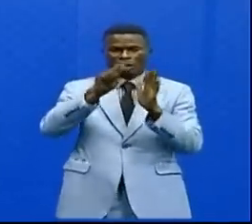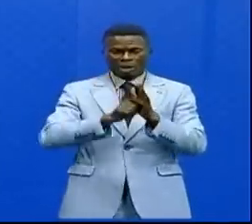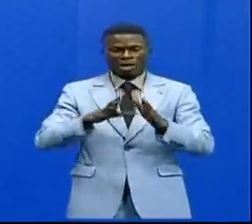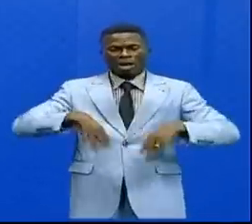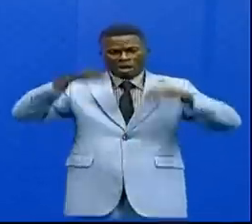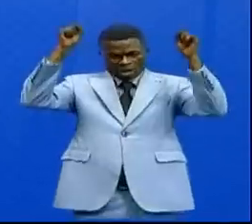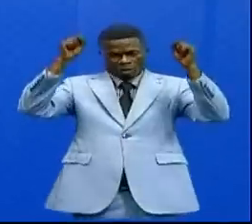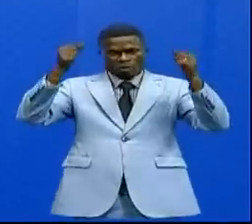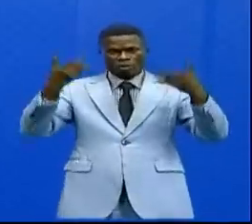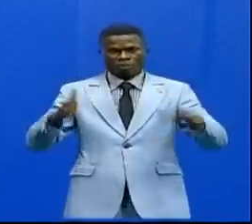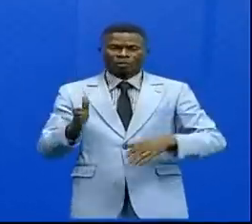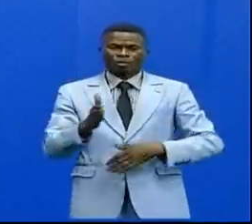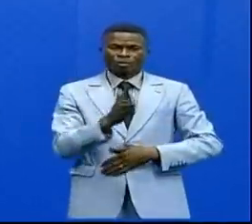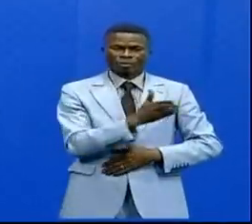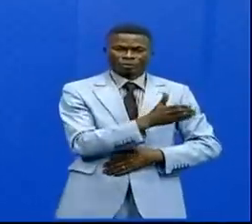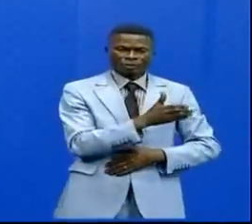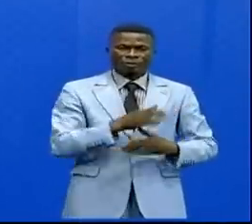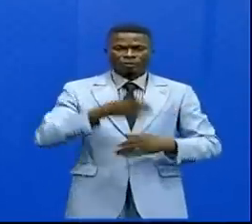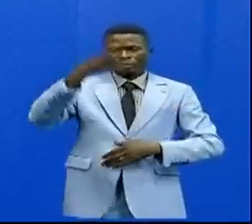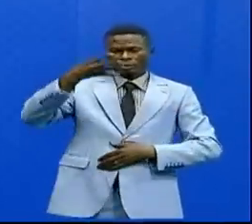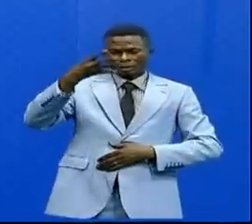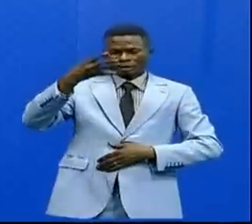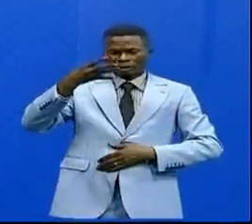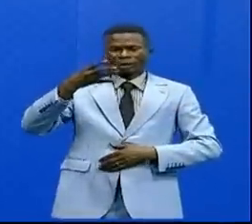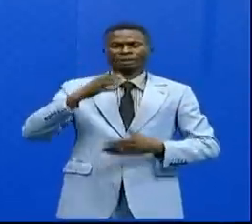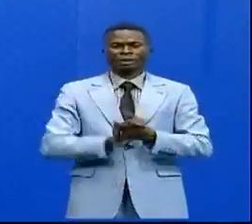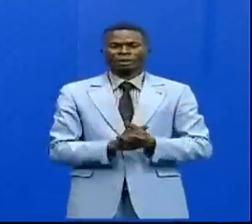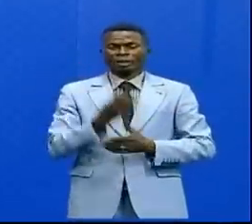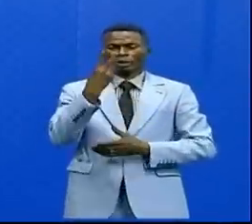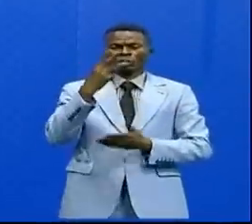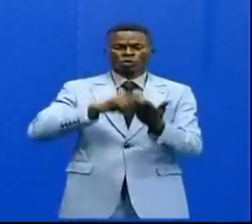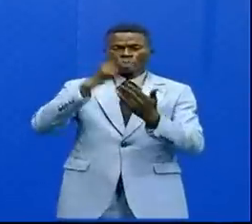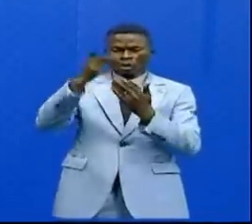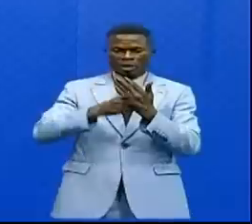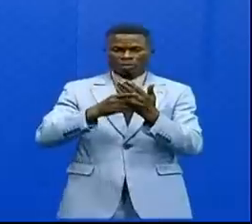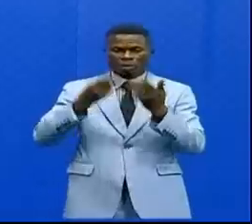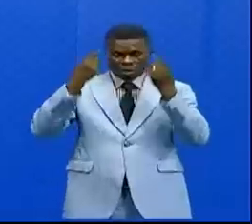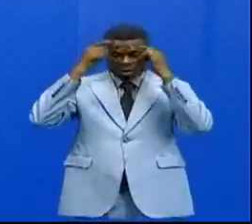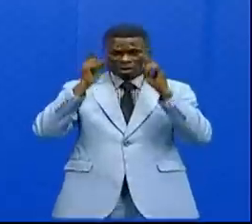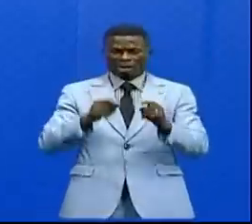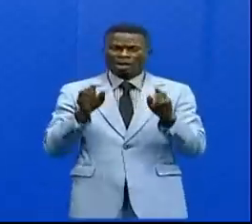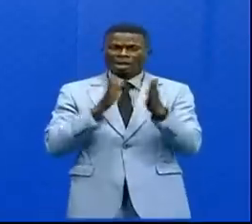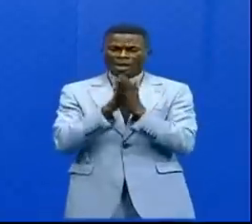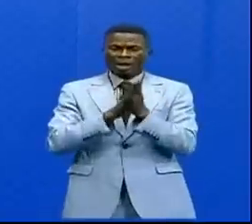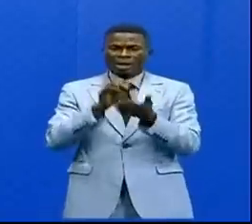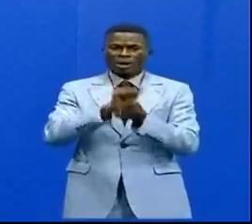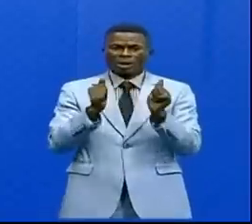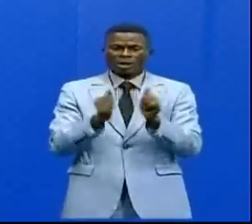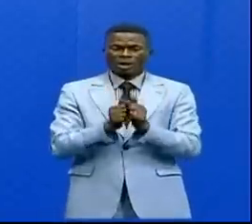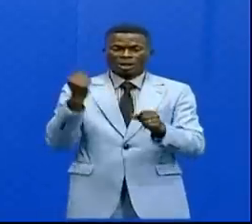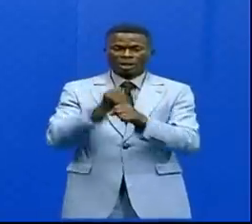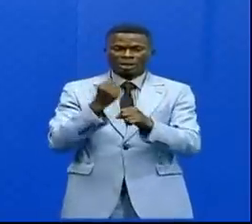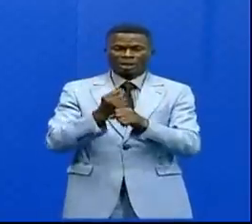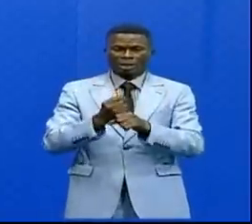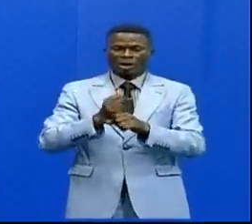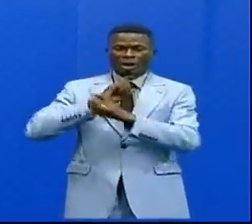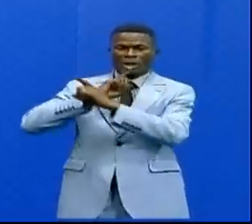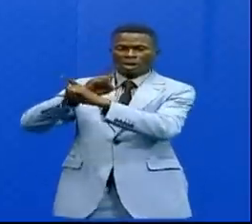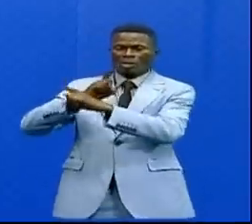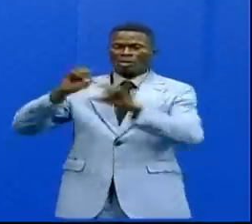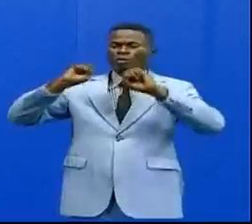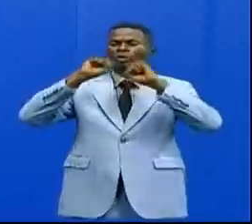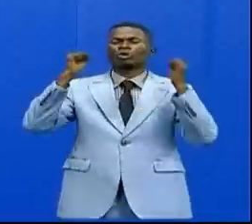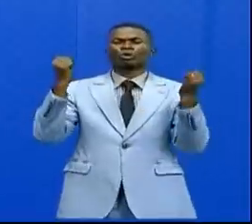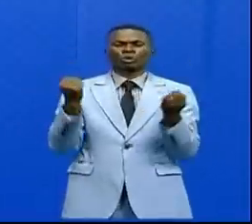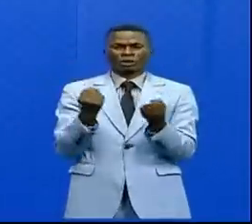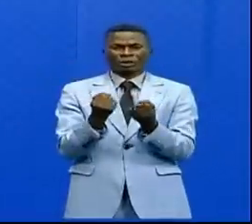été adoptés. 4. Enfin, trois projets de décrets relatifs au secteur de l'emploi, travail et présence